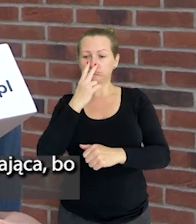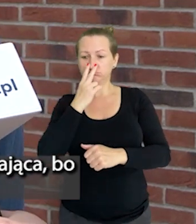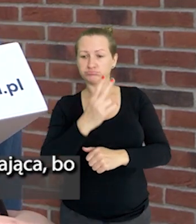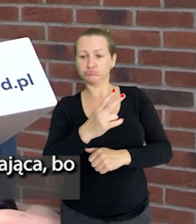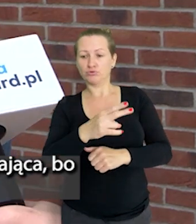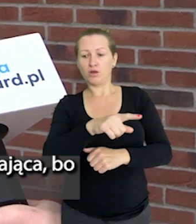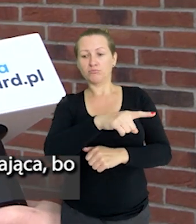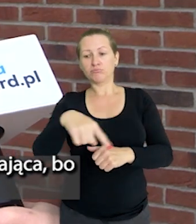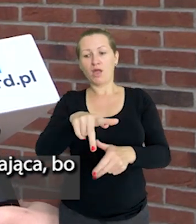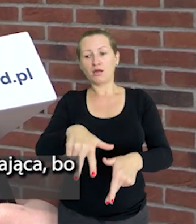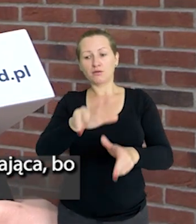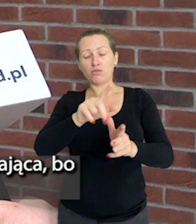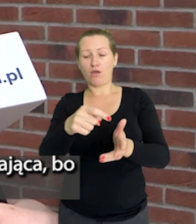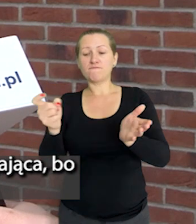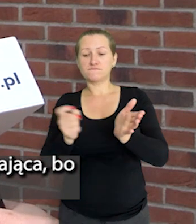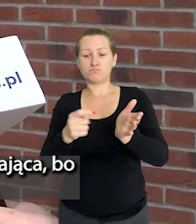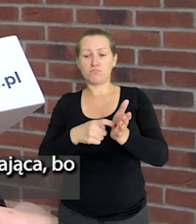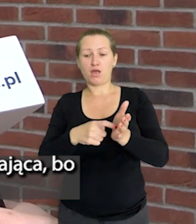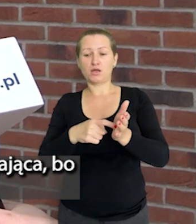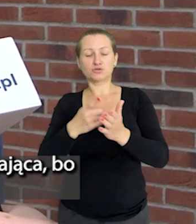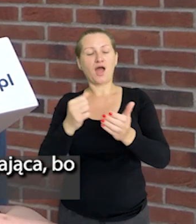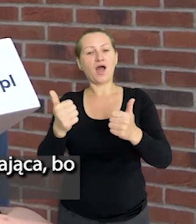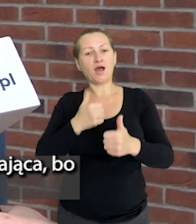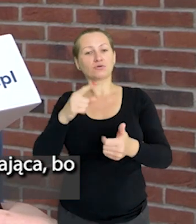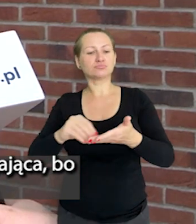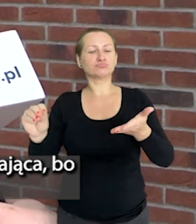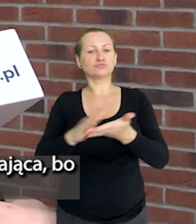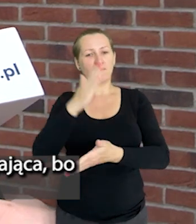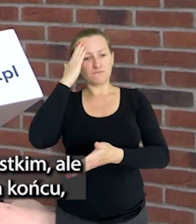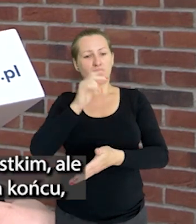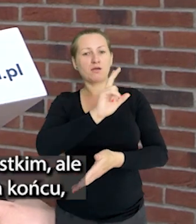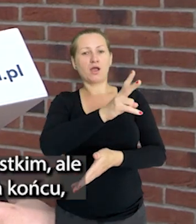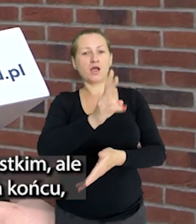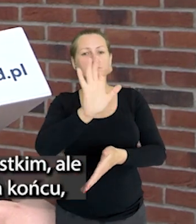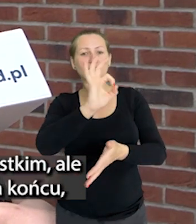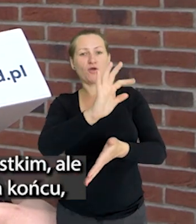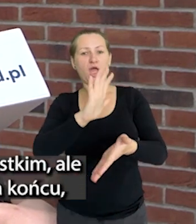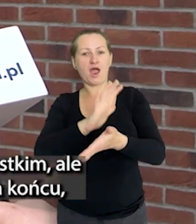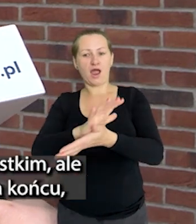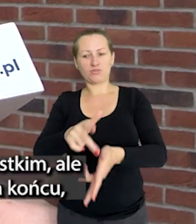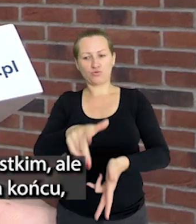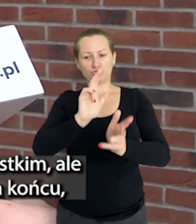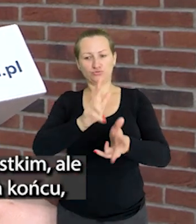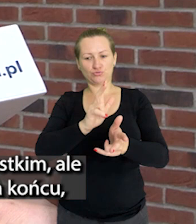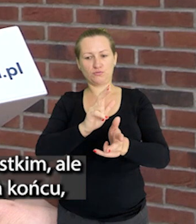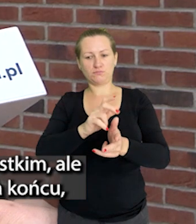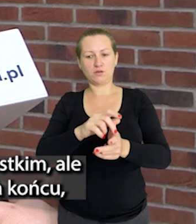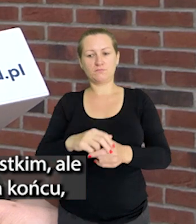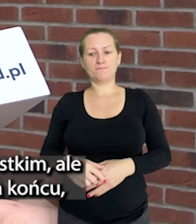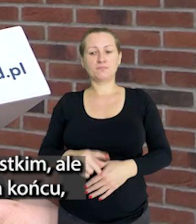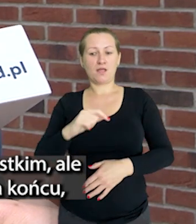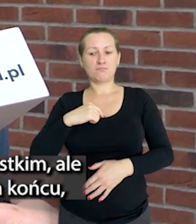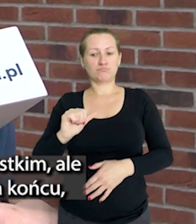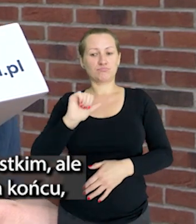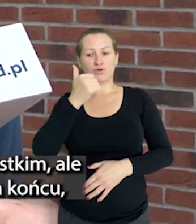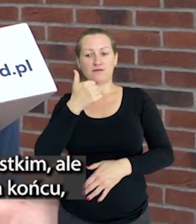wymagająca, bo jak ktoś przyzwyczaił się do czegoś dobrego, to tak już chce zostać na tym i jakby spadek do pierwszej ligi drużyny tutaj, to myślę, że się odbiło na